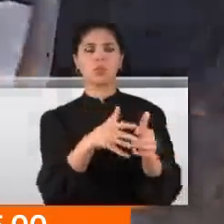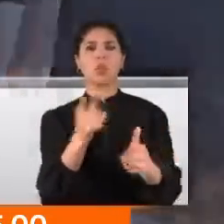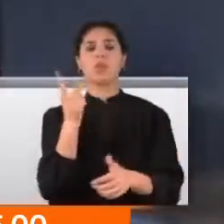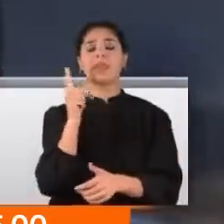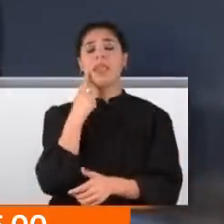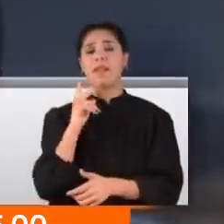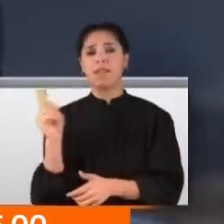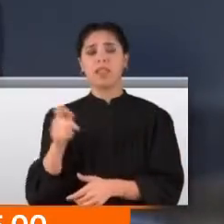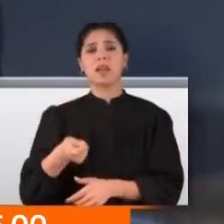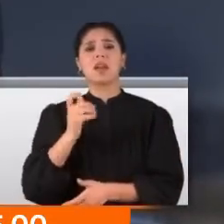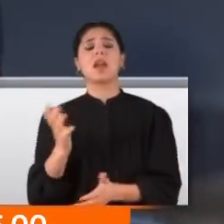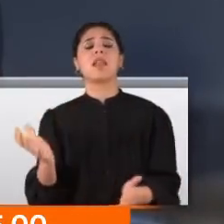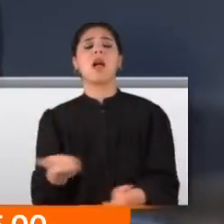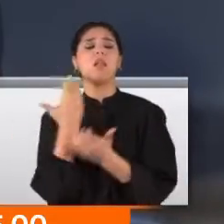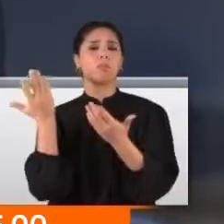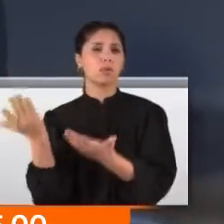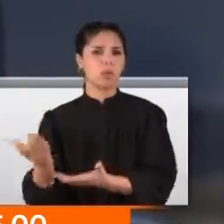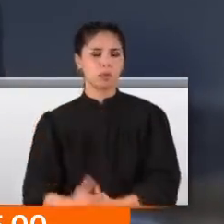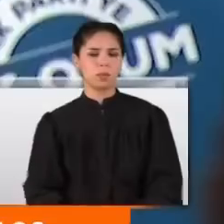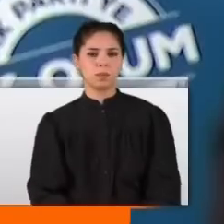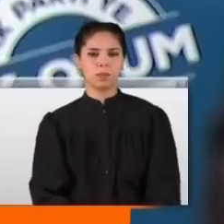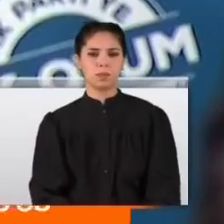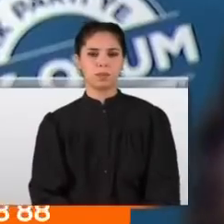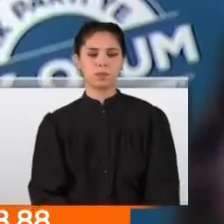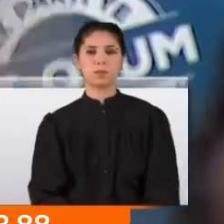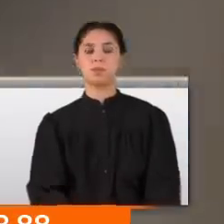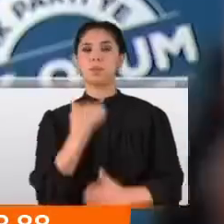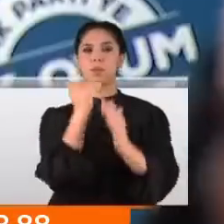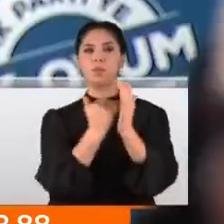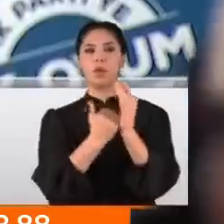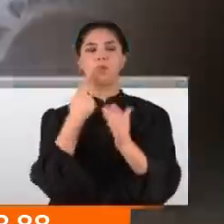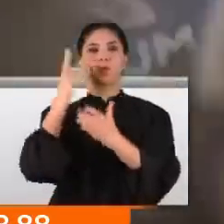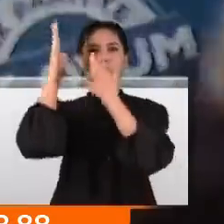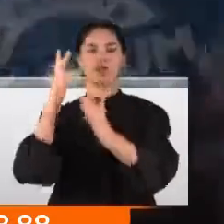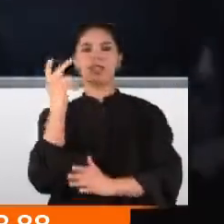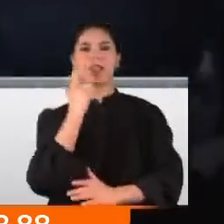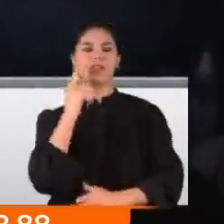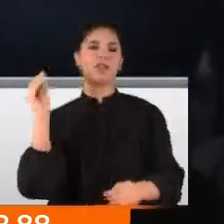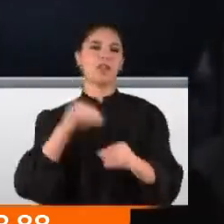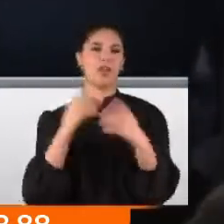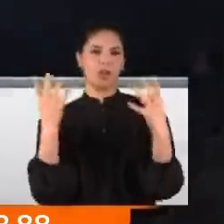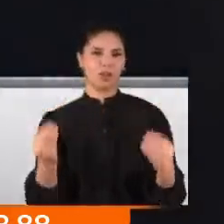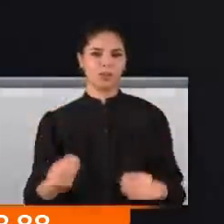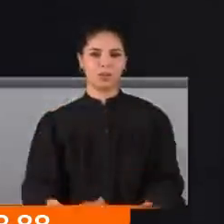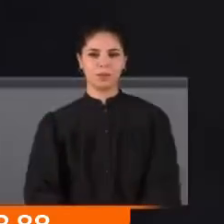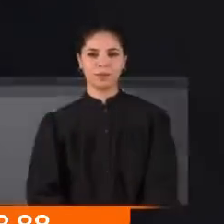devletten kredi mredi falan da alan bir grup değil. Program Erdoğan'ın eşlik ettiği şarkılarla son buldu.